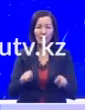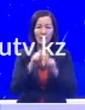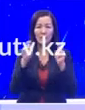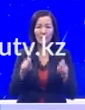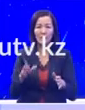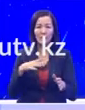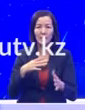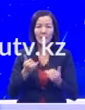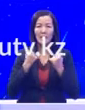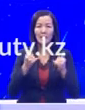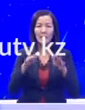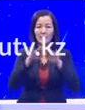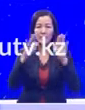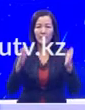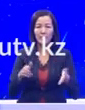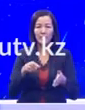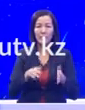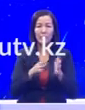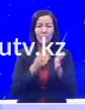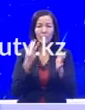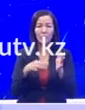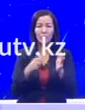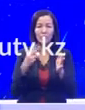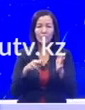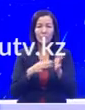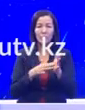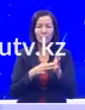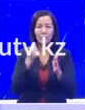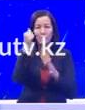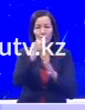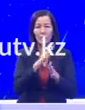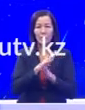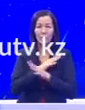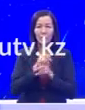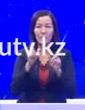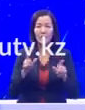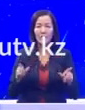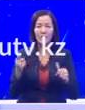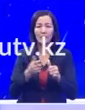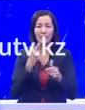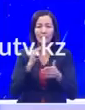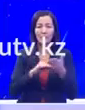тағзым тақтасына 1930-37 жылдары көз жұмған азаматтар есімі жазылды.